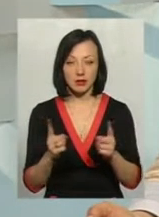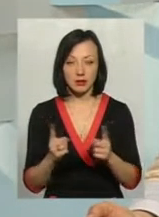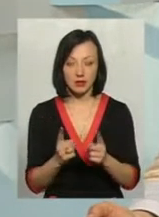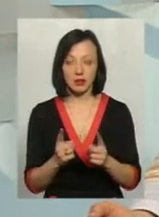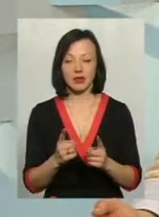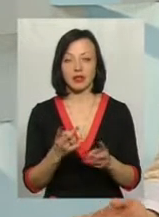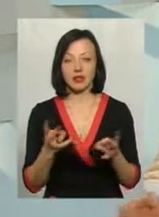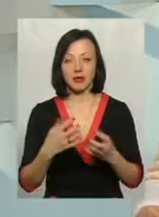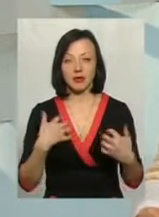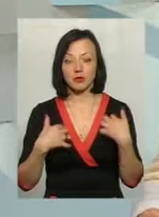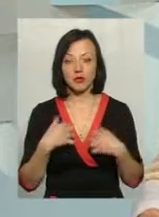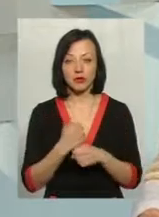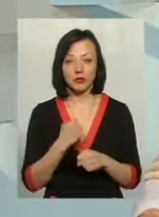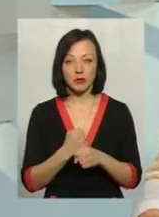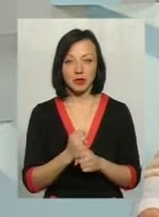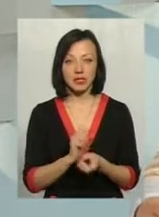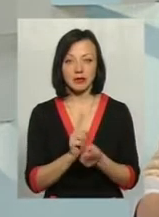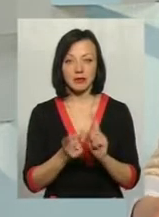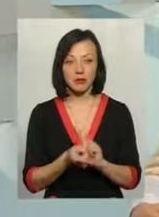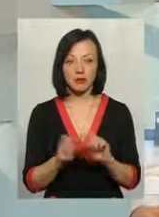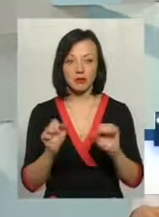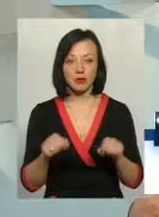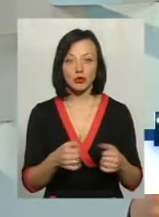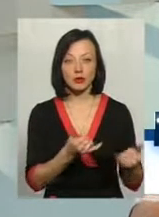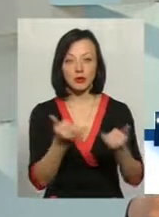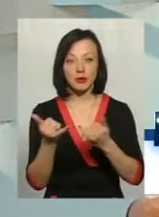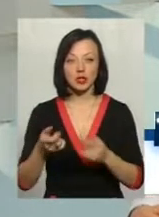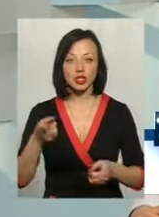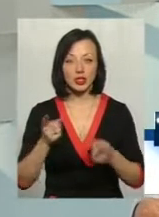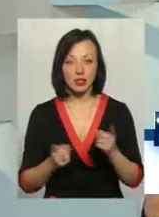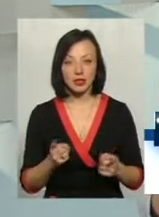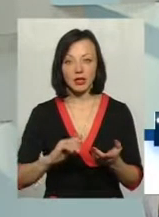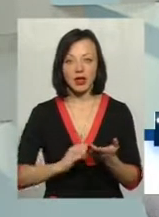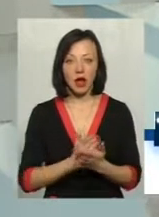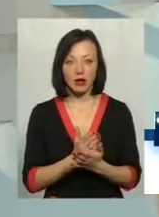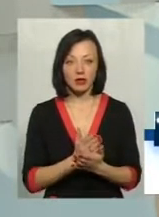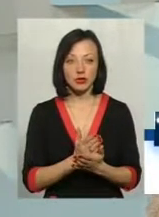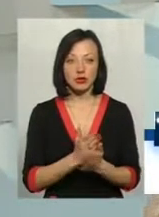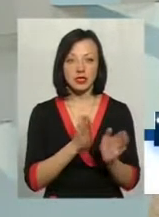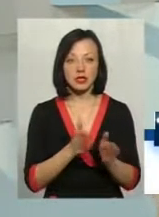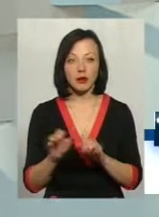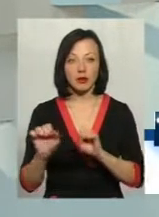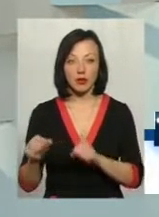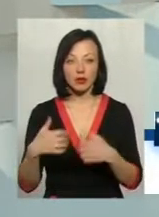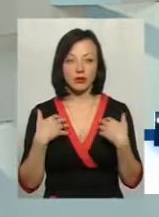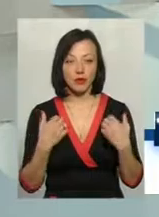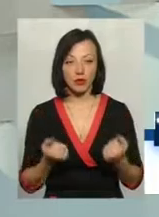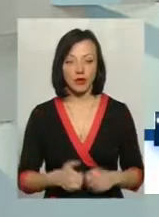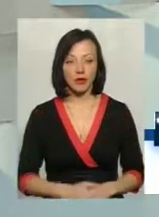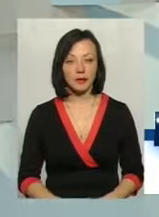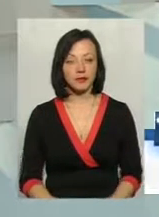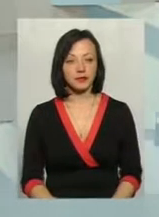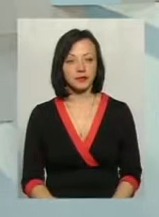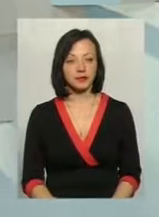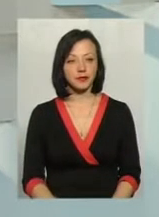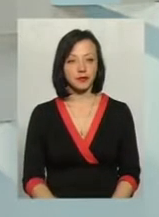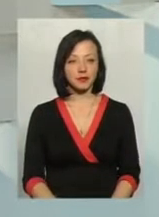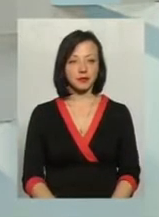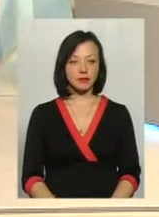треба поспішати зробити ті радикальні зміни, які можуть забезпечити дійсно якісну зміну системи охорони здоров'я. Я, власне, відповім